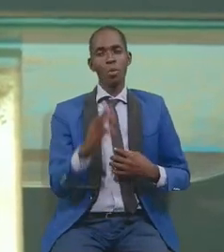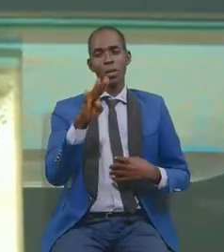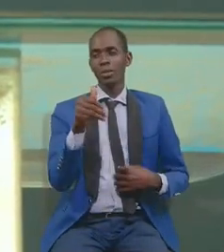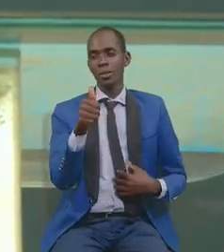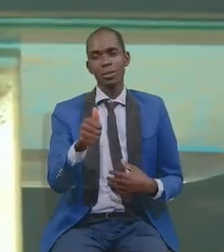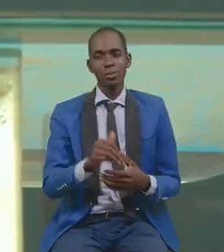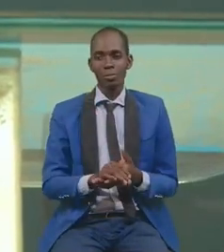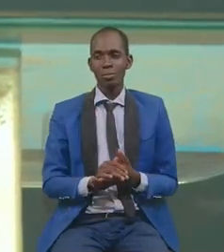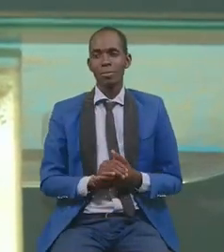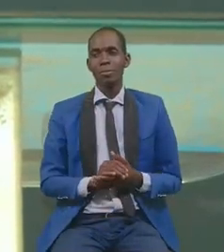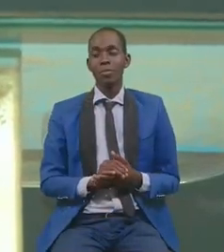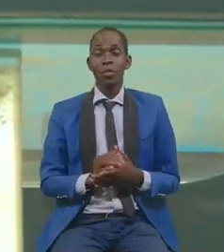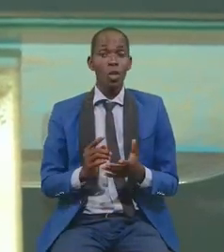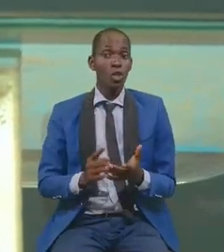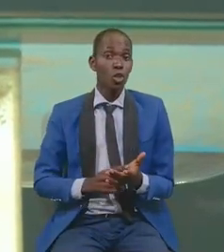Parfois,